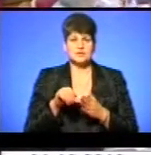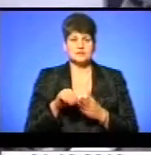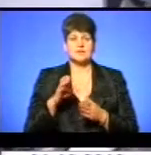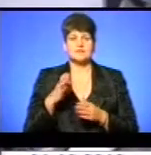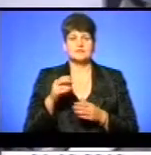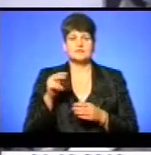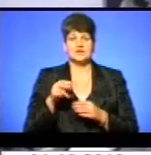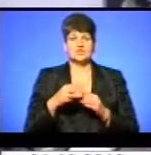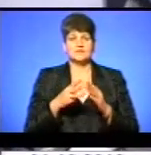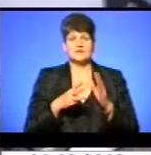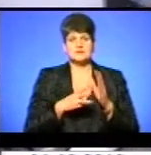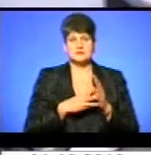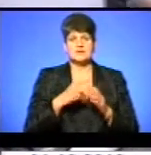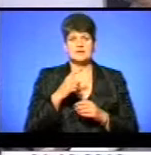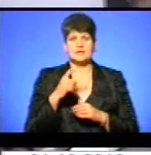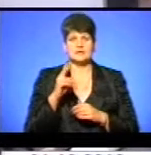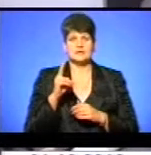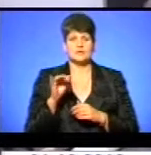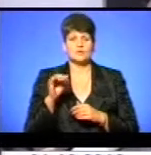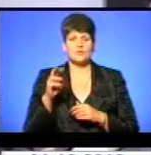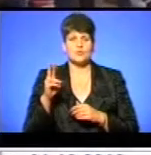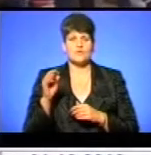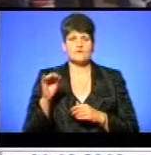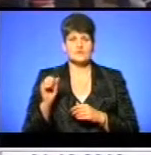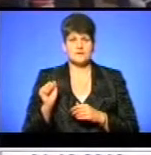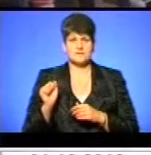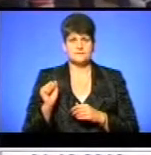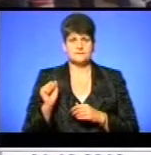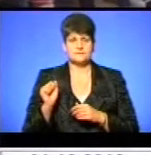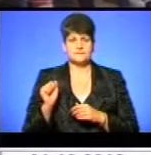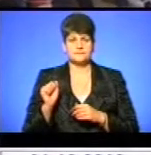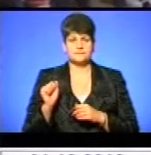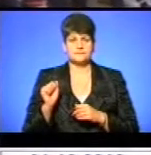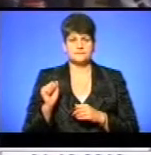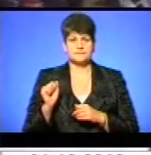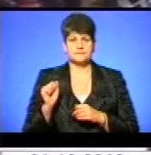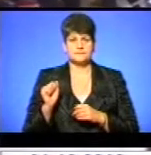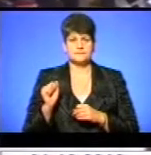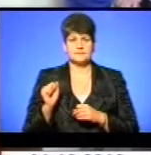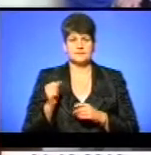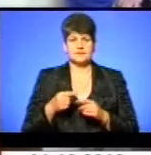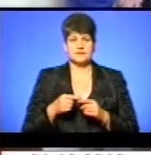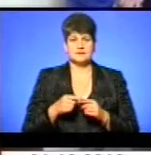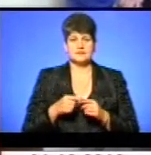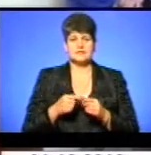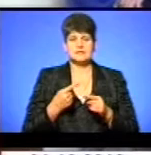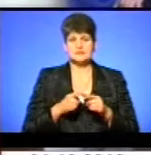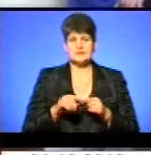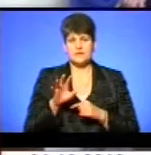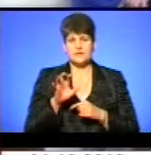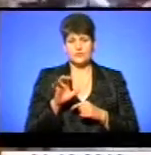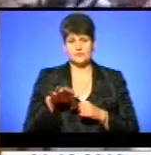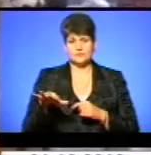Тернопільщини 2018» Христина Куліковська. Сльози на очі не верталися, але це хороші сльози, нам дуже приємно. Це фотозона,